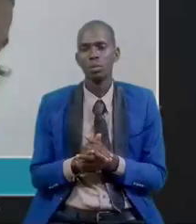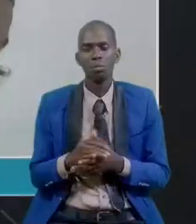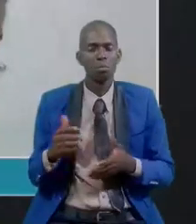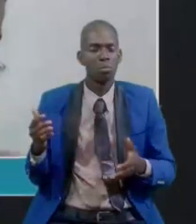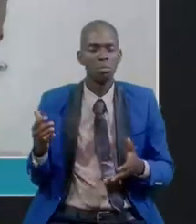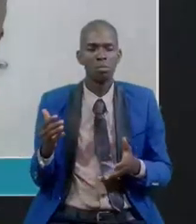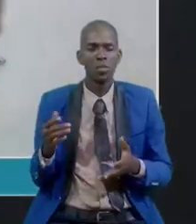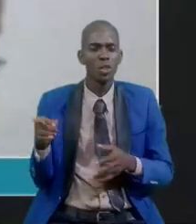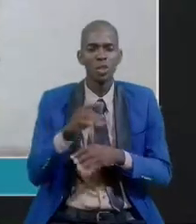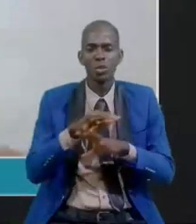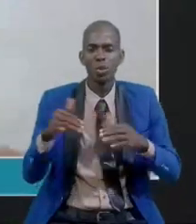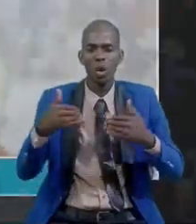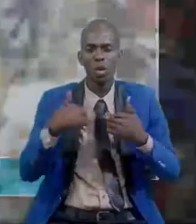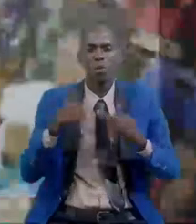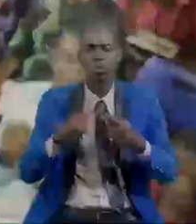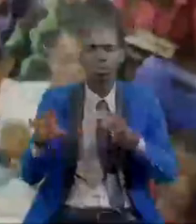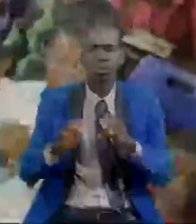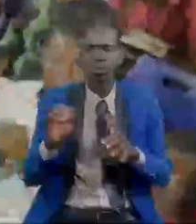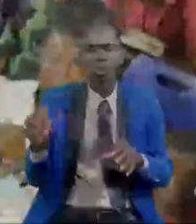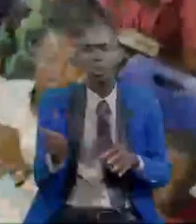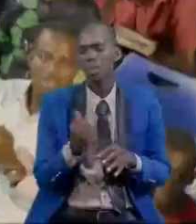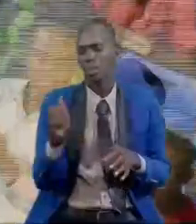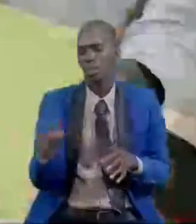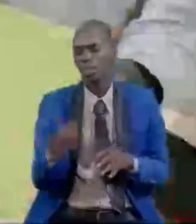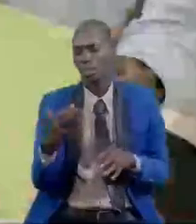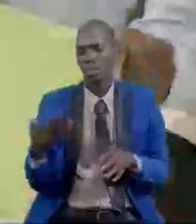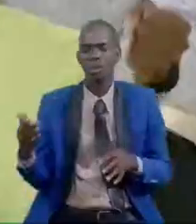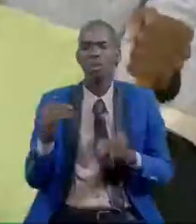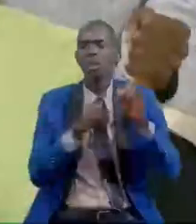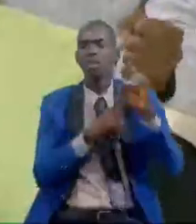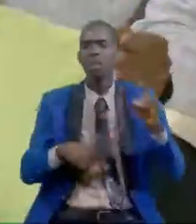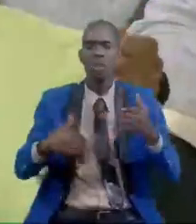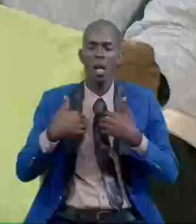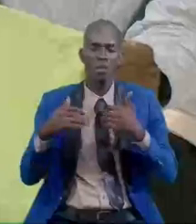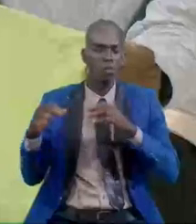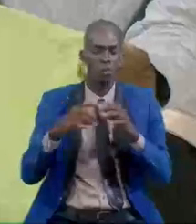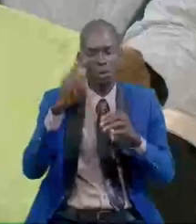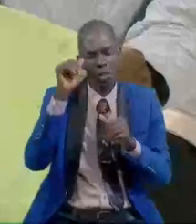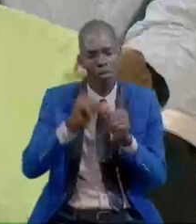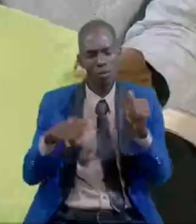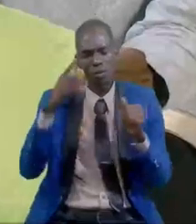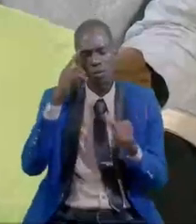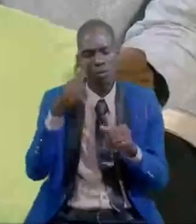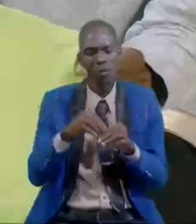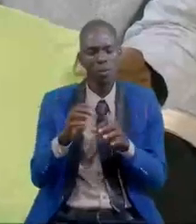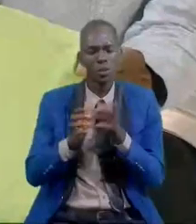Ils n'ont rien fait d'autre. Le Seigneur a tout fait. Paul et Silas ont